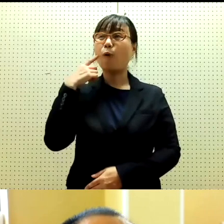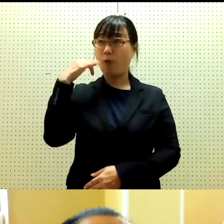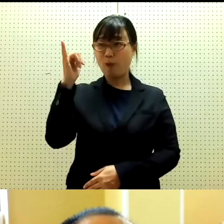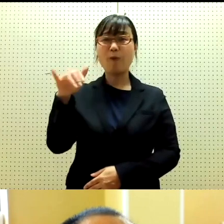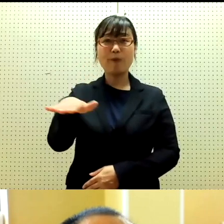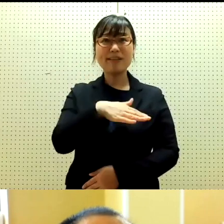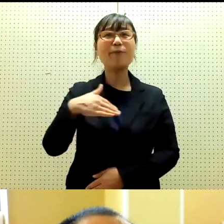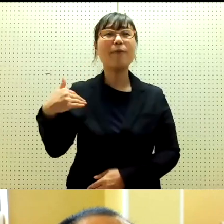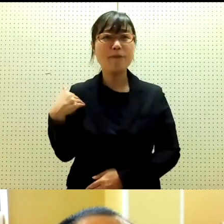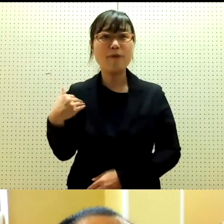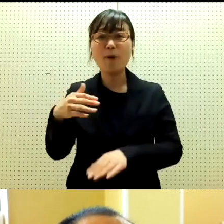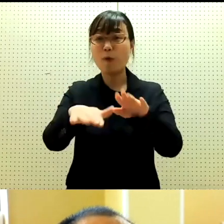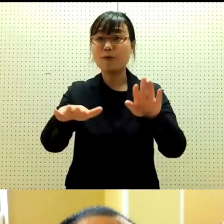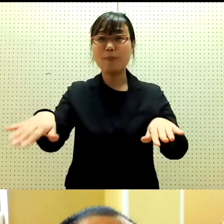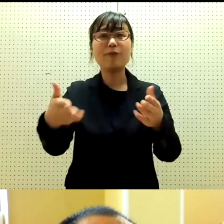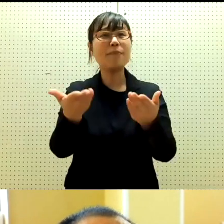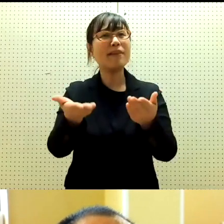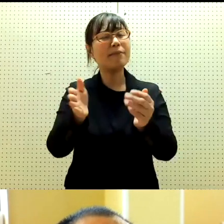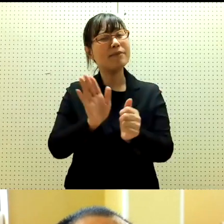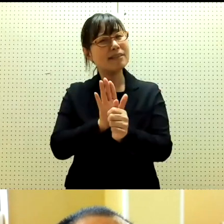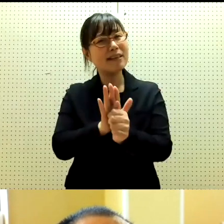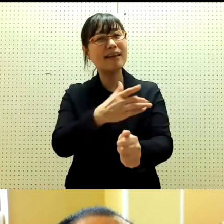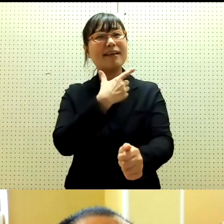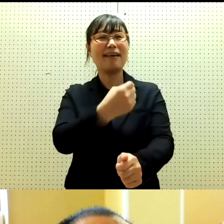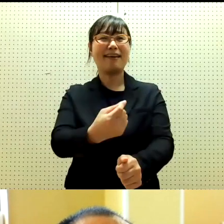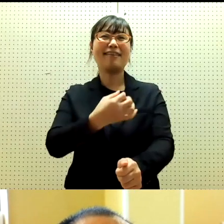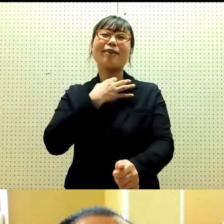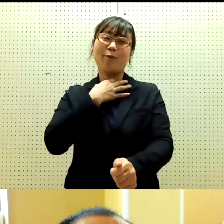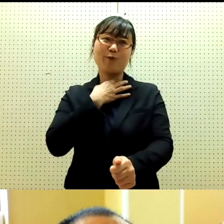もの学びを支えていきたいという声が前回の